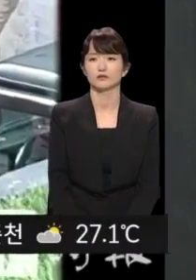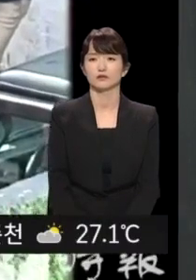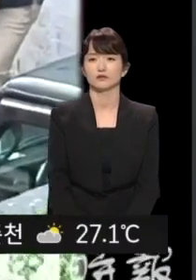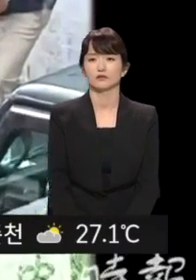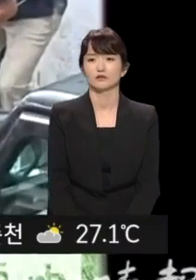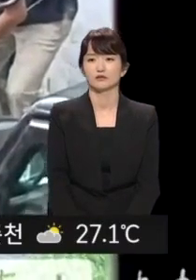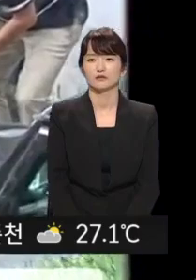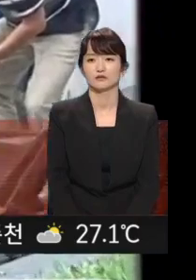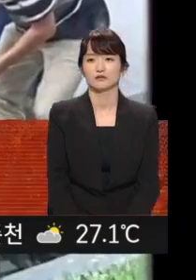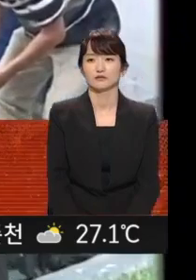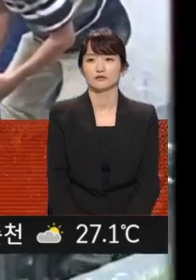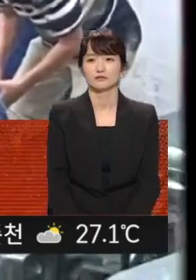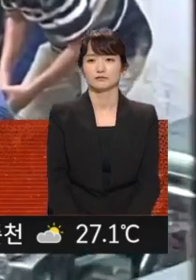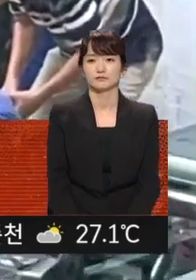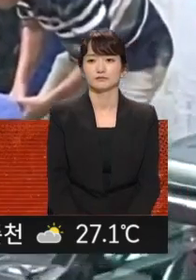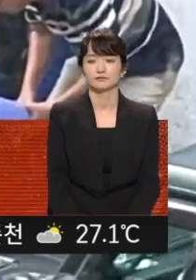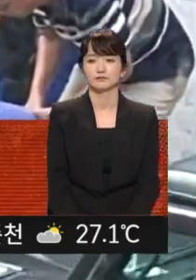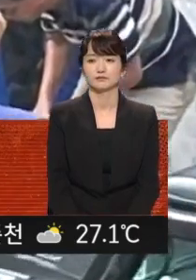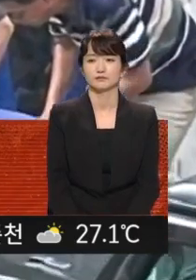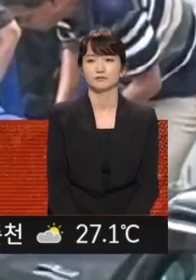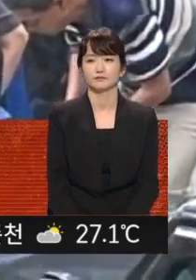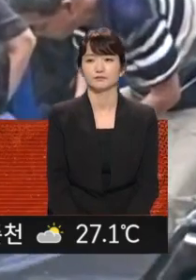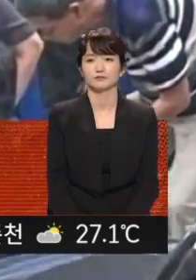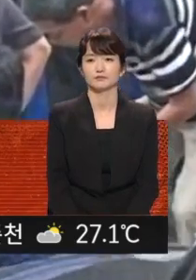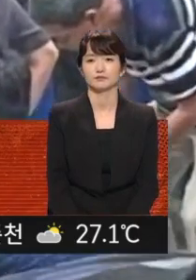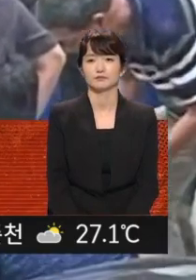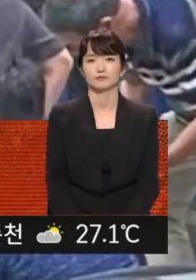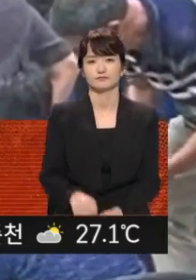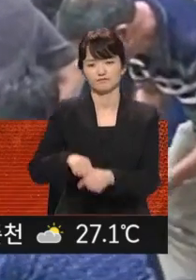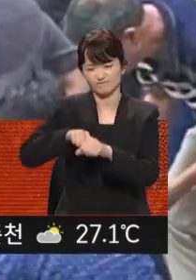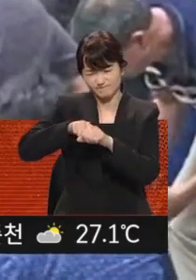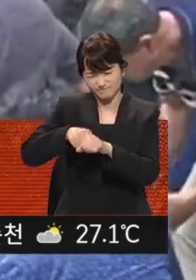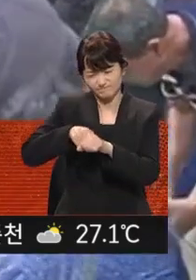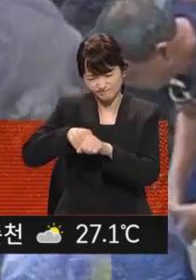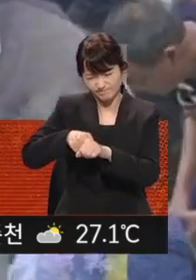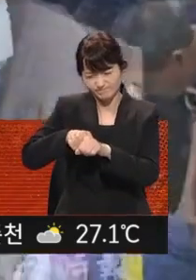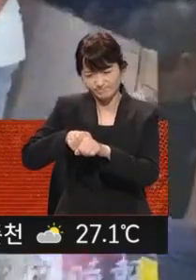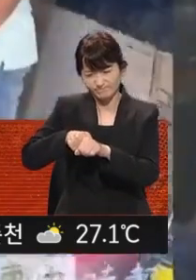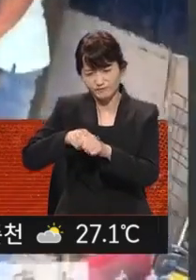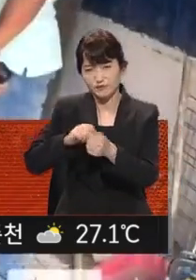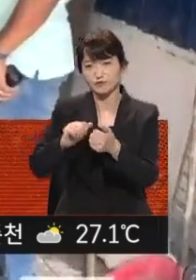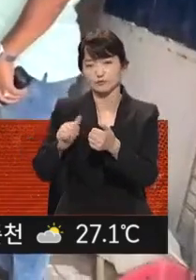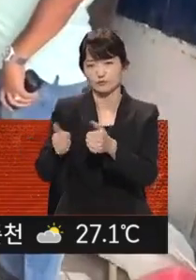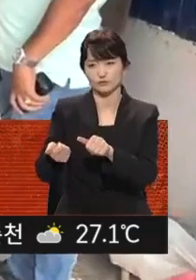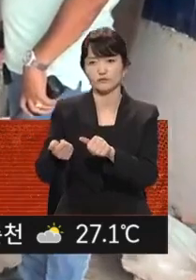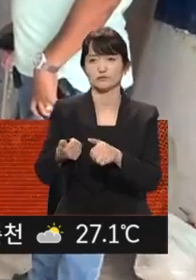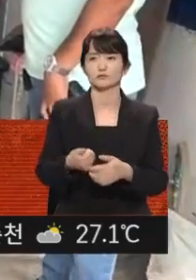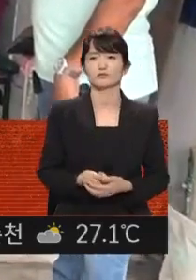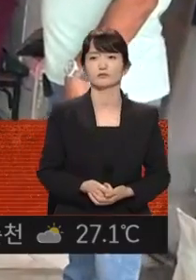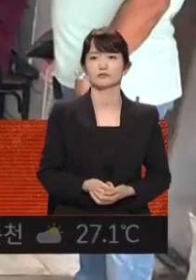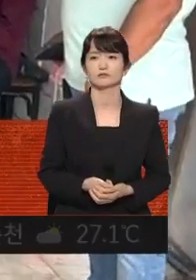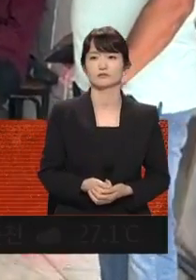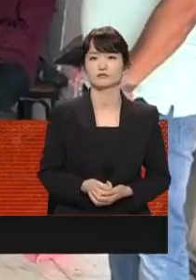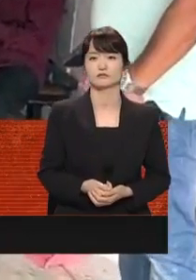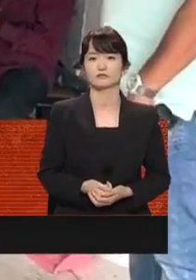일단 그 고문 동반 살인이 곰은 아까 뭐 지금 양변호사님이 설명을 해주셨지만